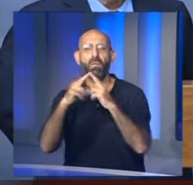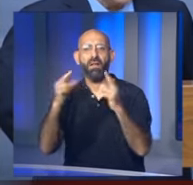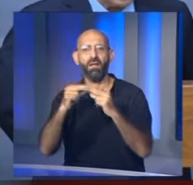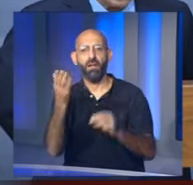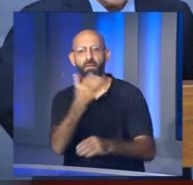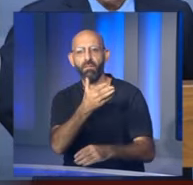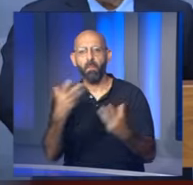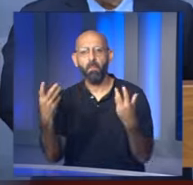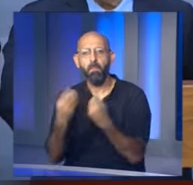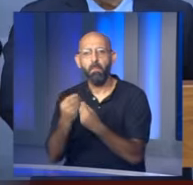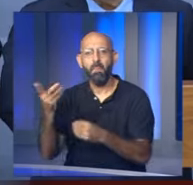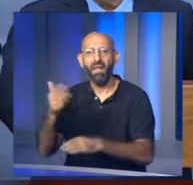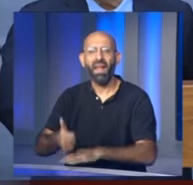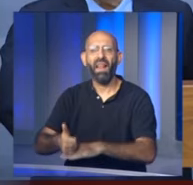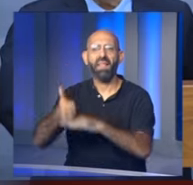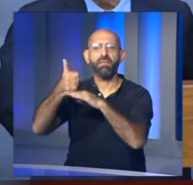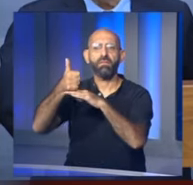الجامعه